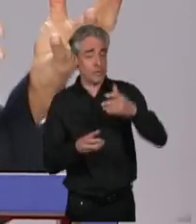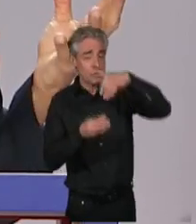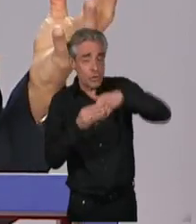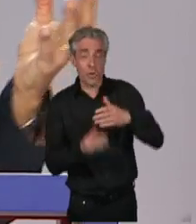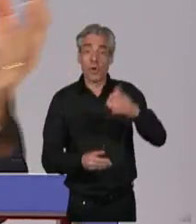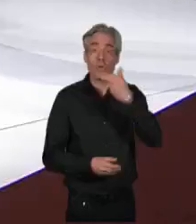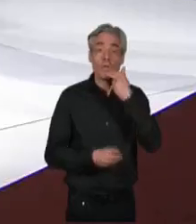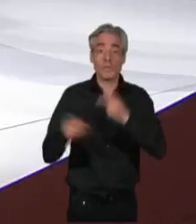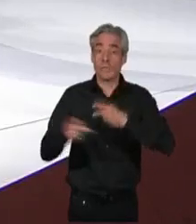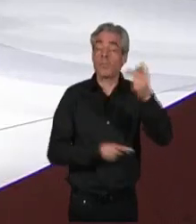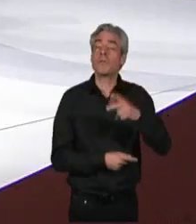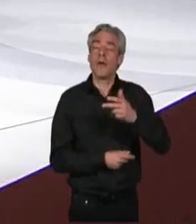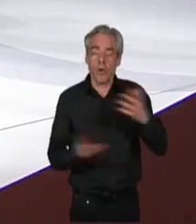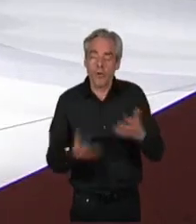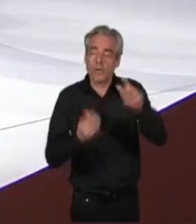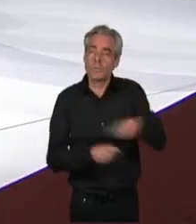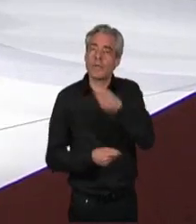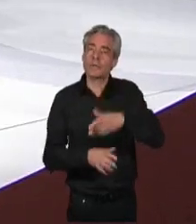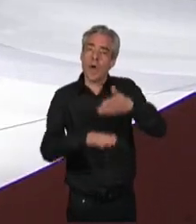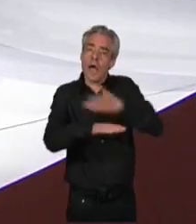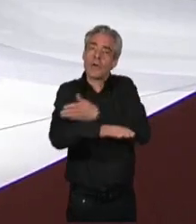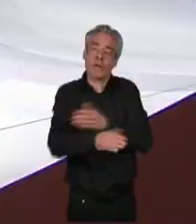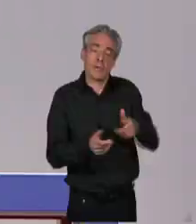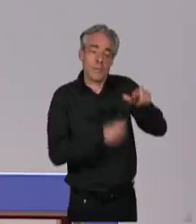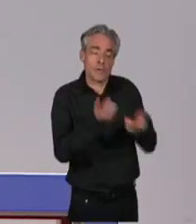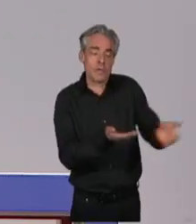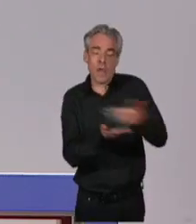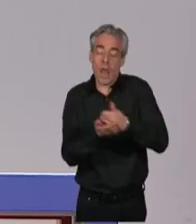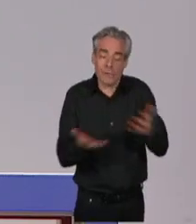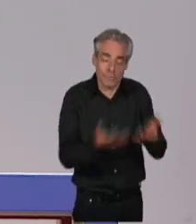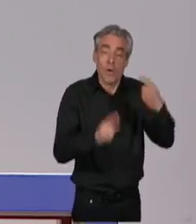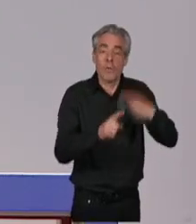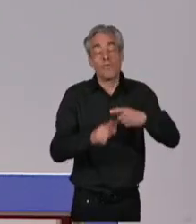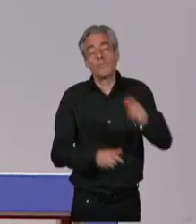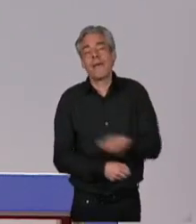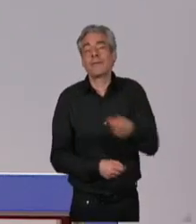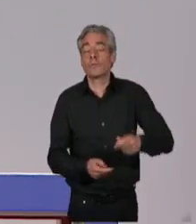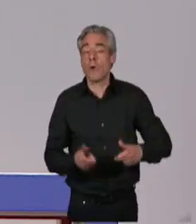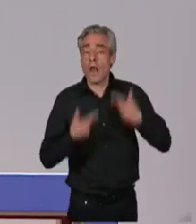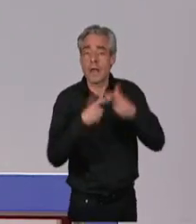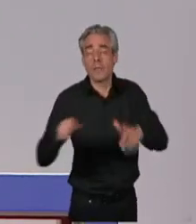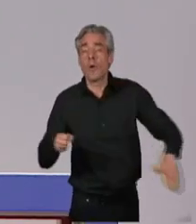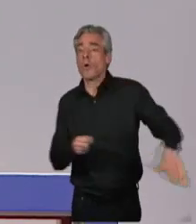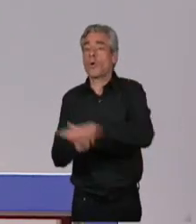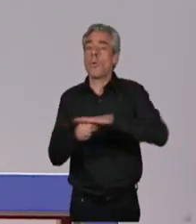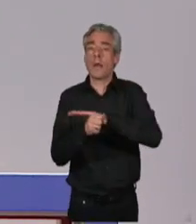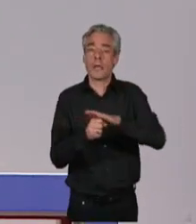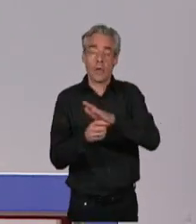davantage recours. Nous favoriserons l'actionnariat salarié et nous libérerons totalement le